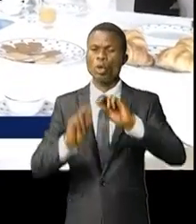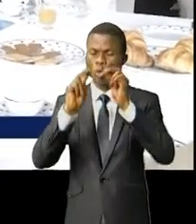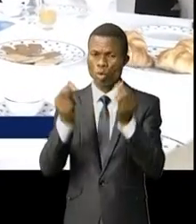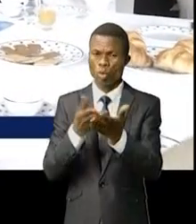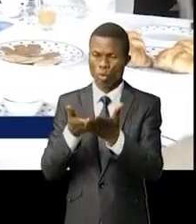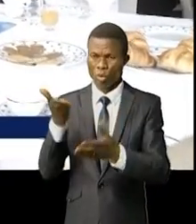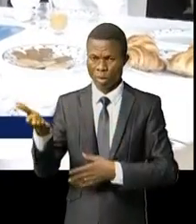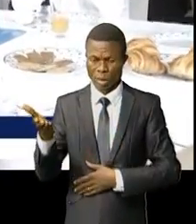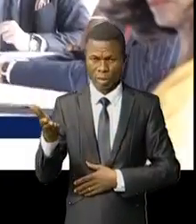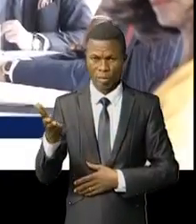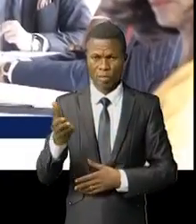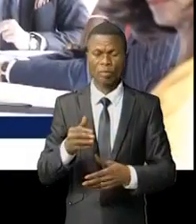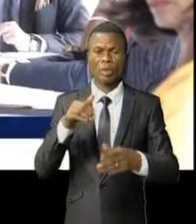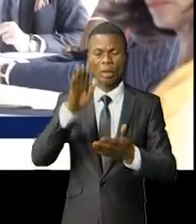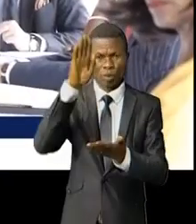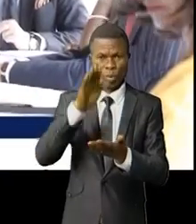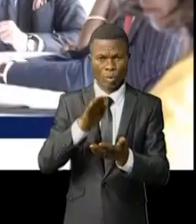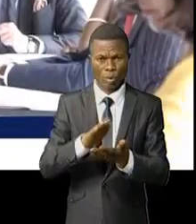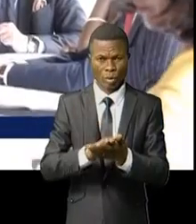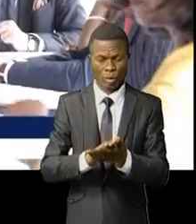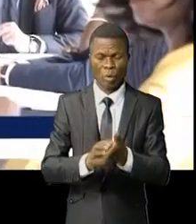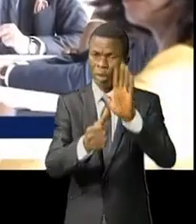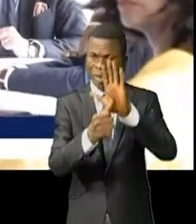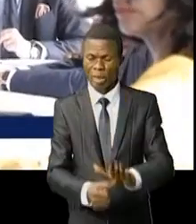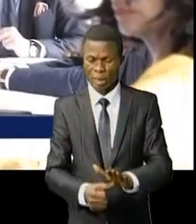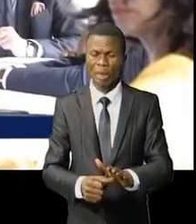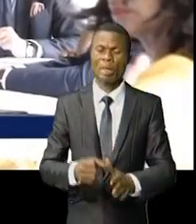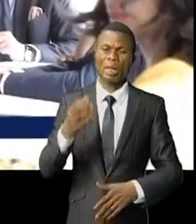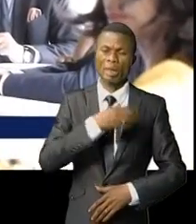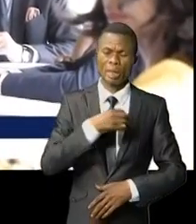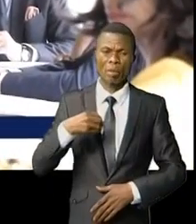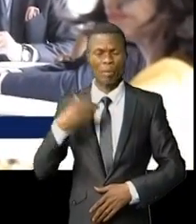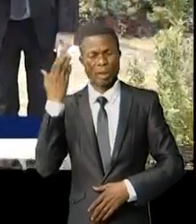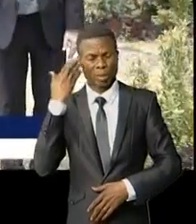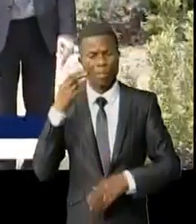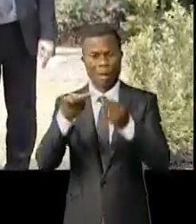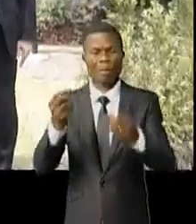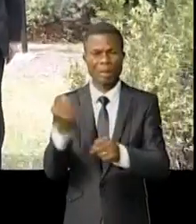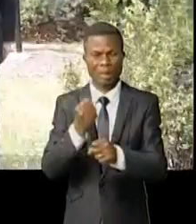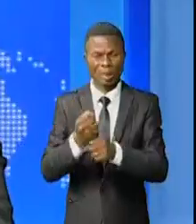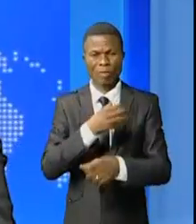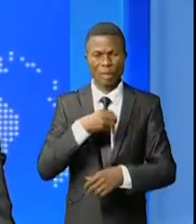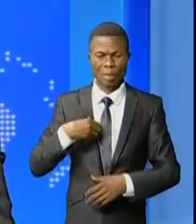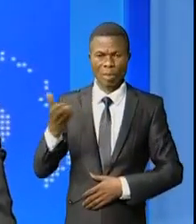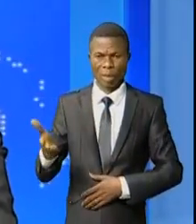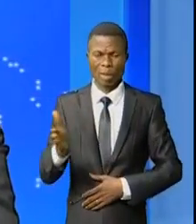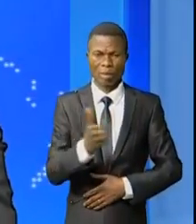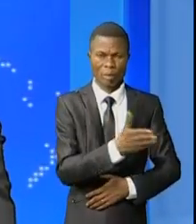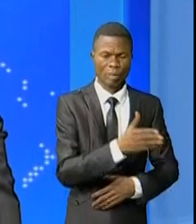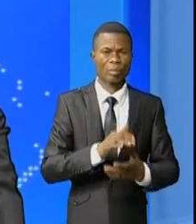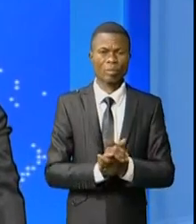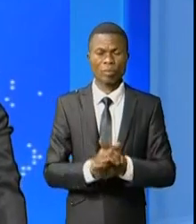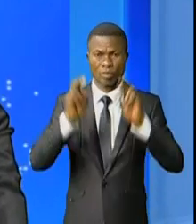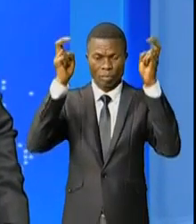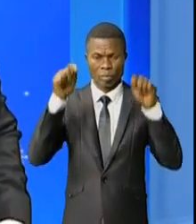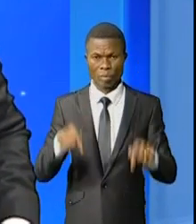Claudine Doussy-Kembe dans la réduction des inégalités de genre dans l'employabilité des femmes. Et je le disais également en titre